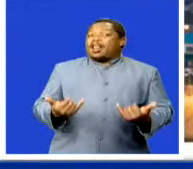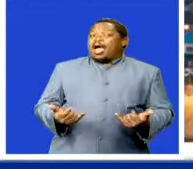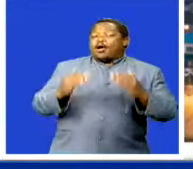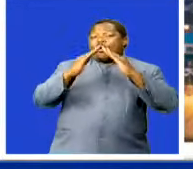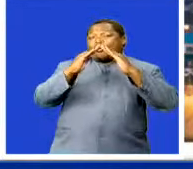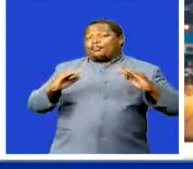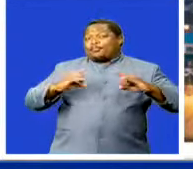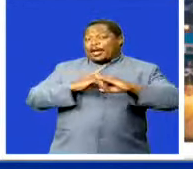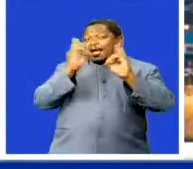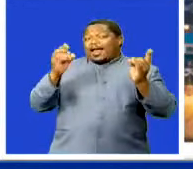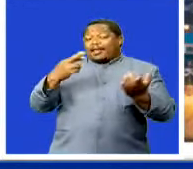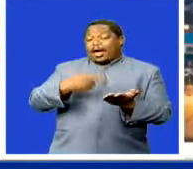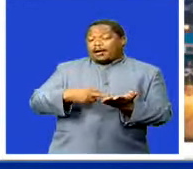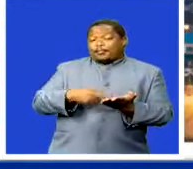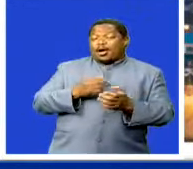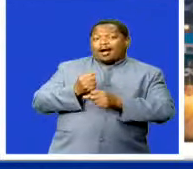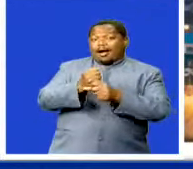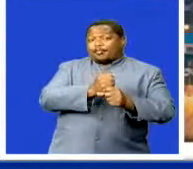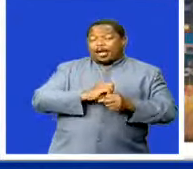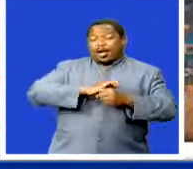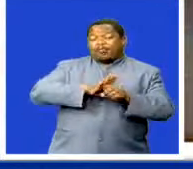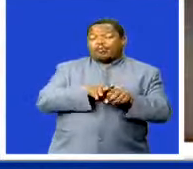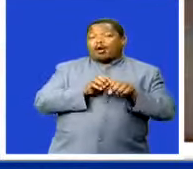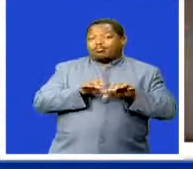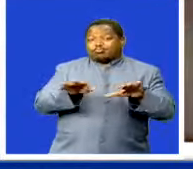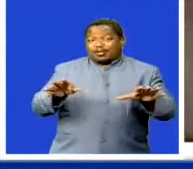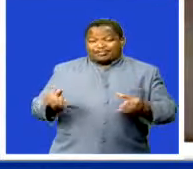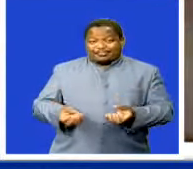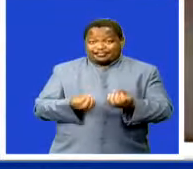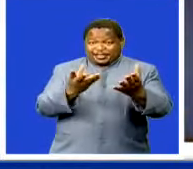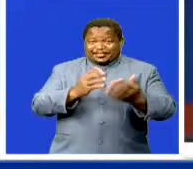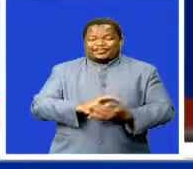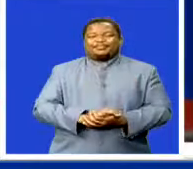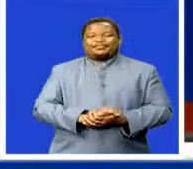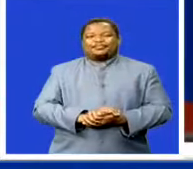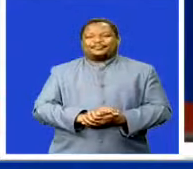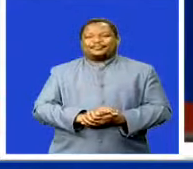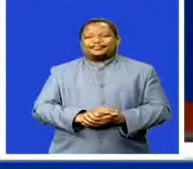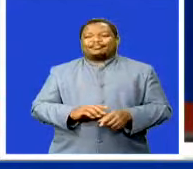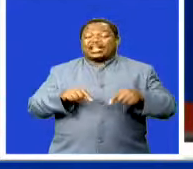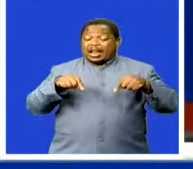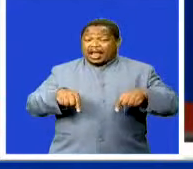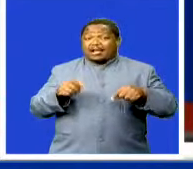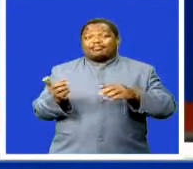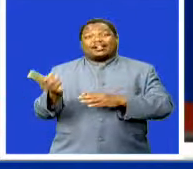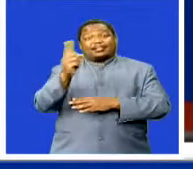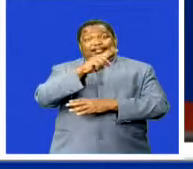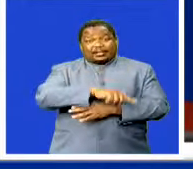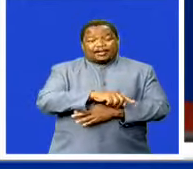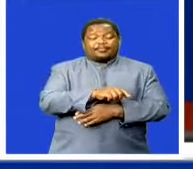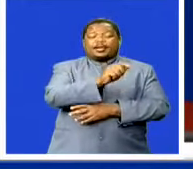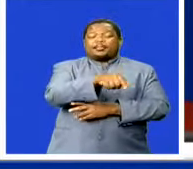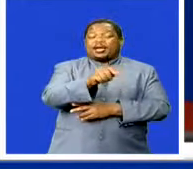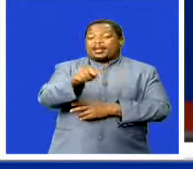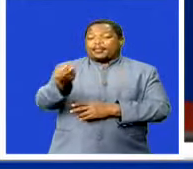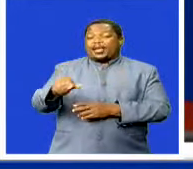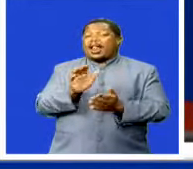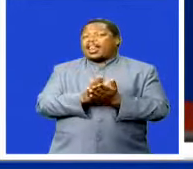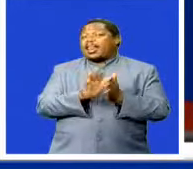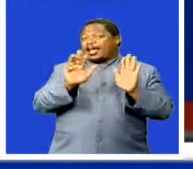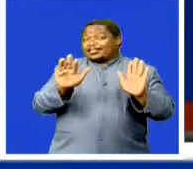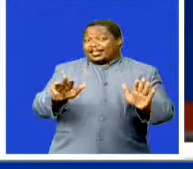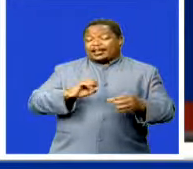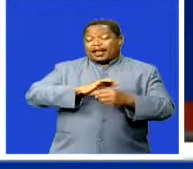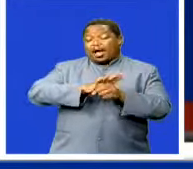letembilo ngemkhuhlane i-COVID-19. Bali shumi nemfica abantu labatholakele ukuthi banemkhuhlane iCOVID-19 lomuhla ke